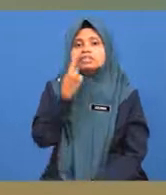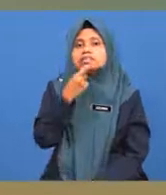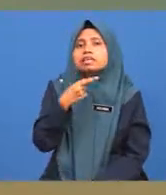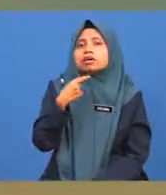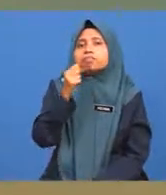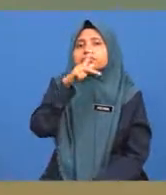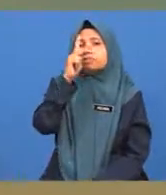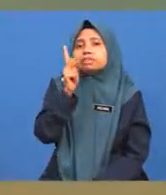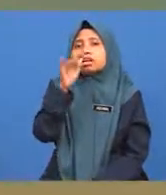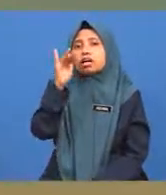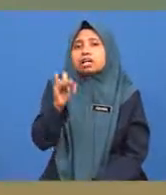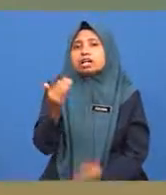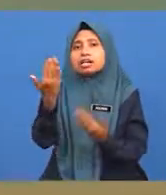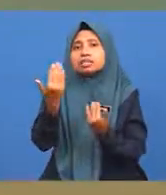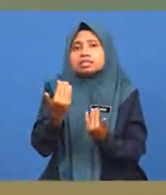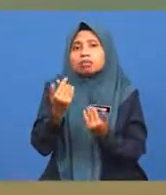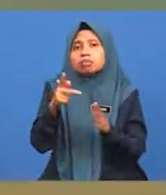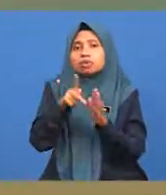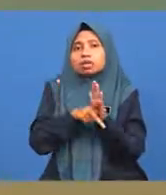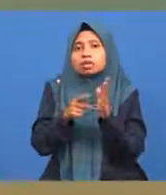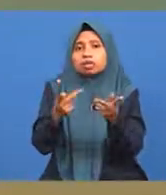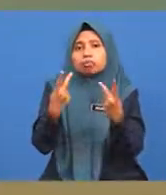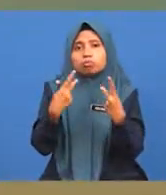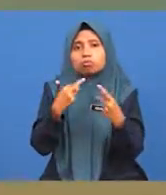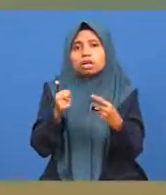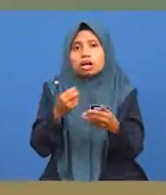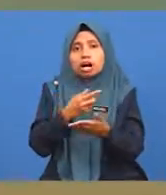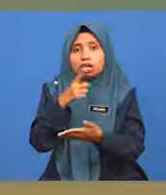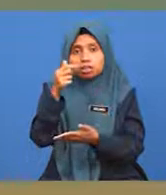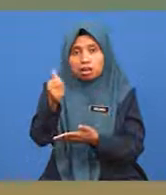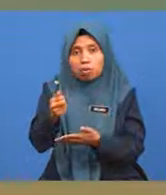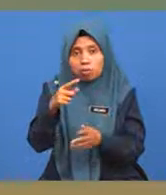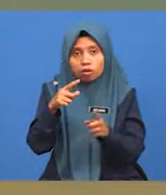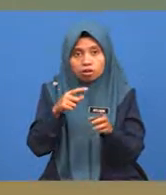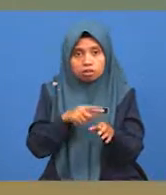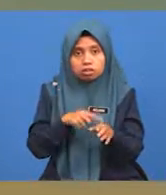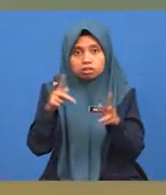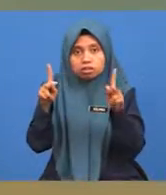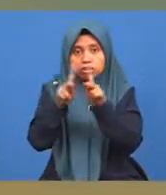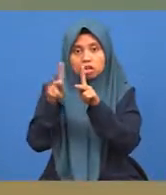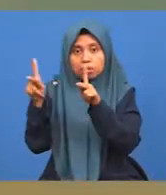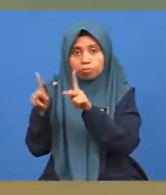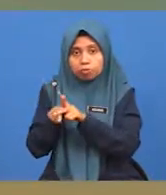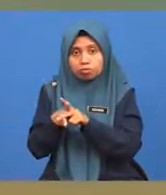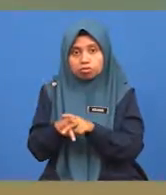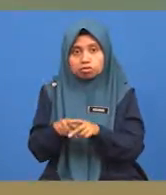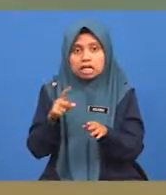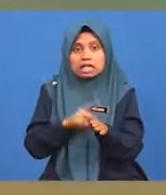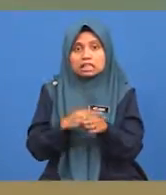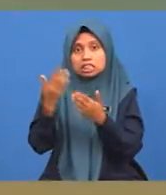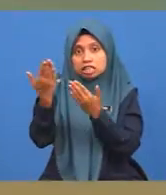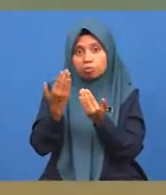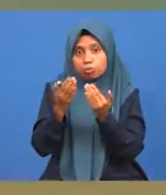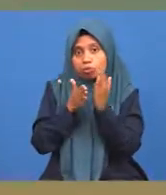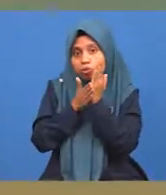Siapakah yang sambut kepulangan awak di kampung? Betul.